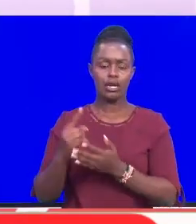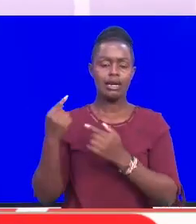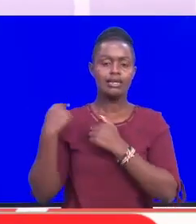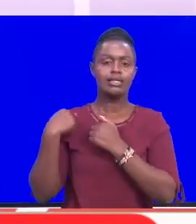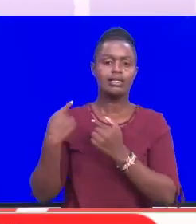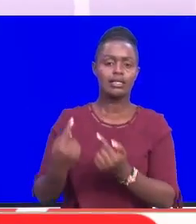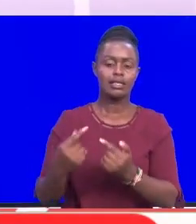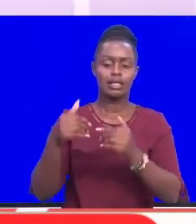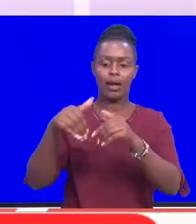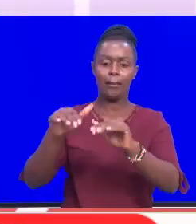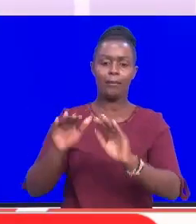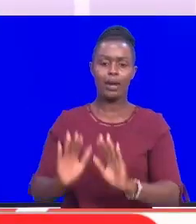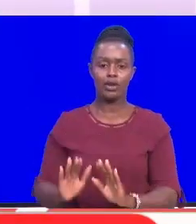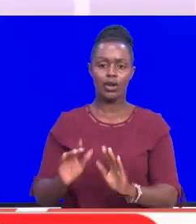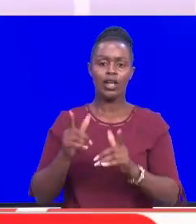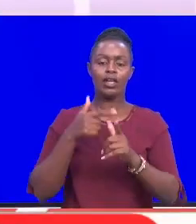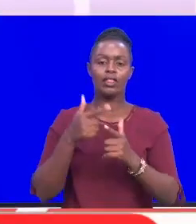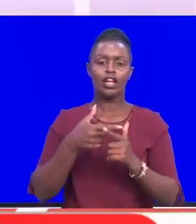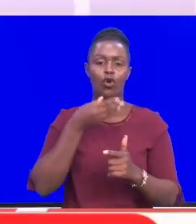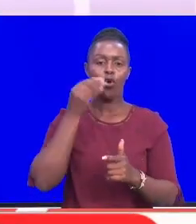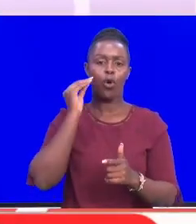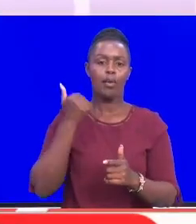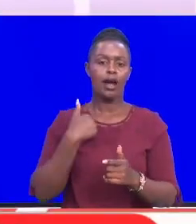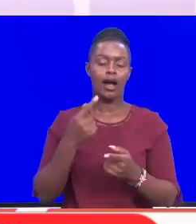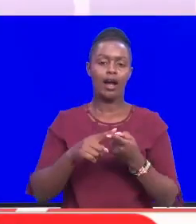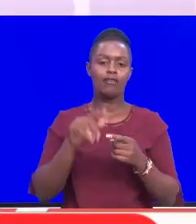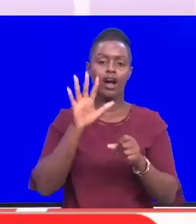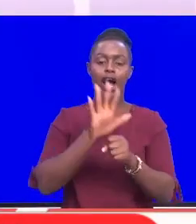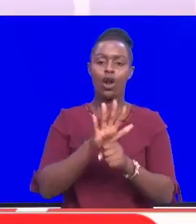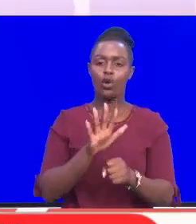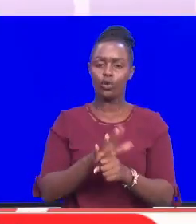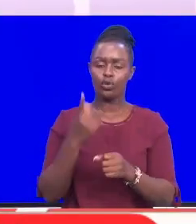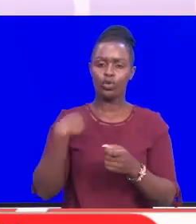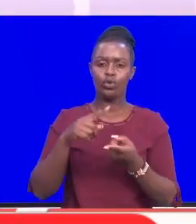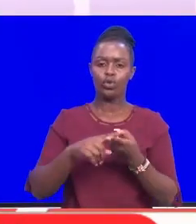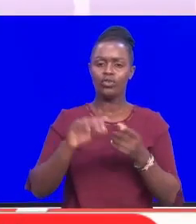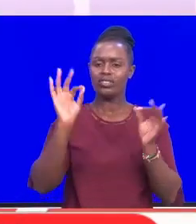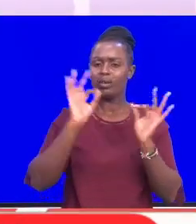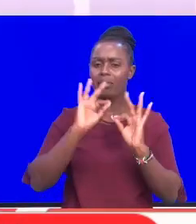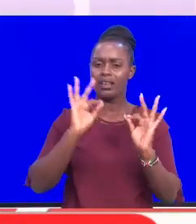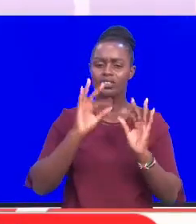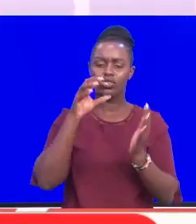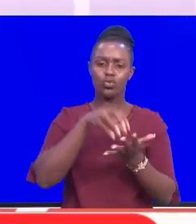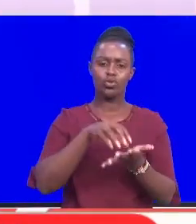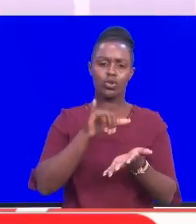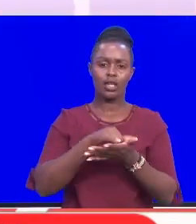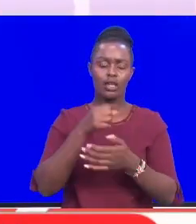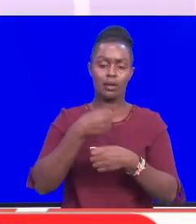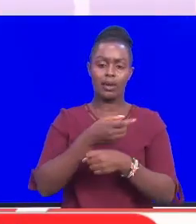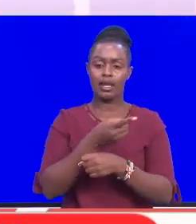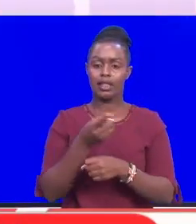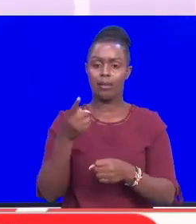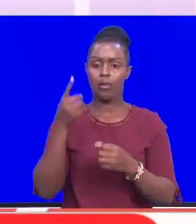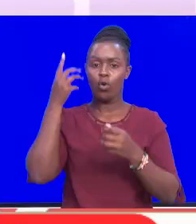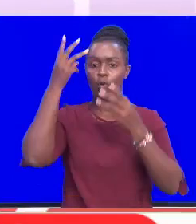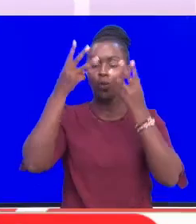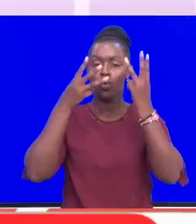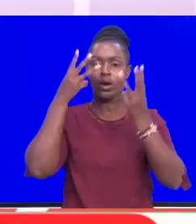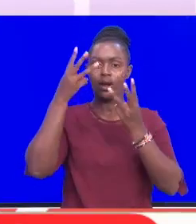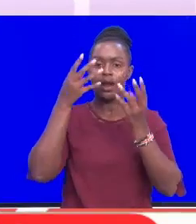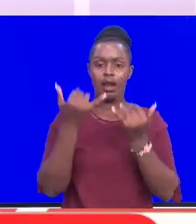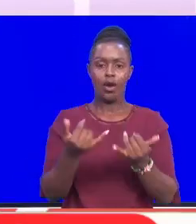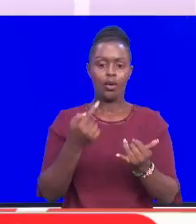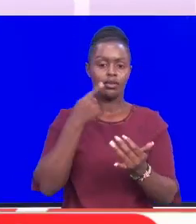huo nyumbani kwao, wamekuwa wakishuhudia visa vya kustaajabisha ambavyo vimewatia uoga, huku wakishuku